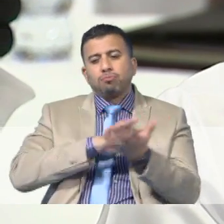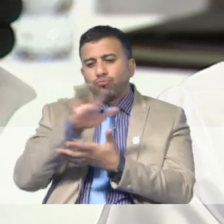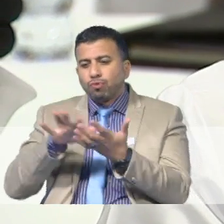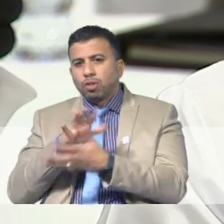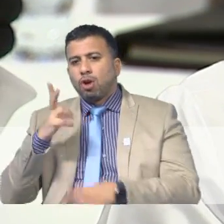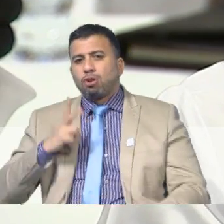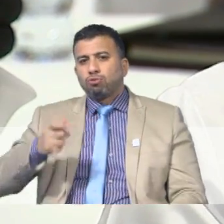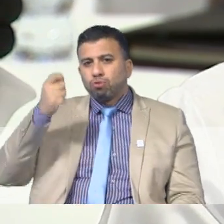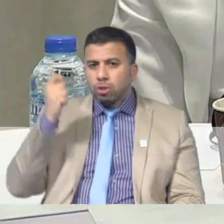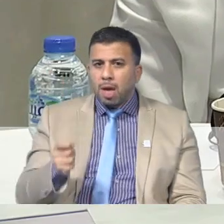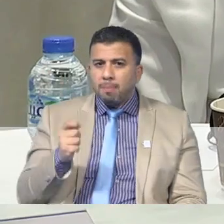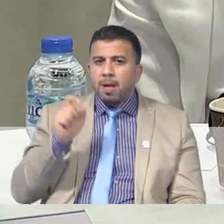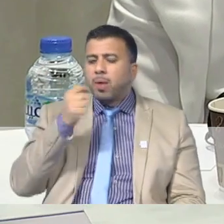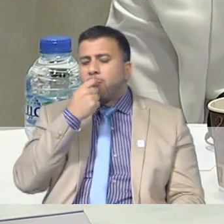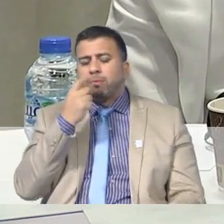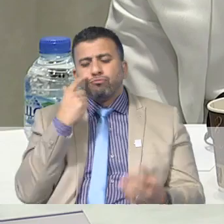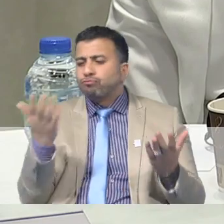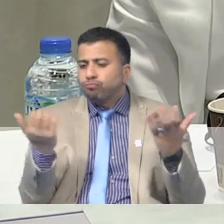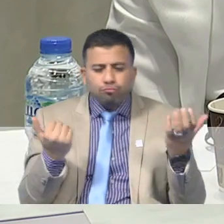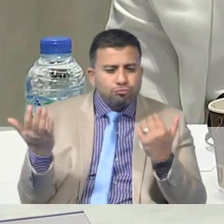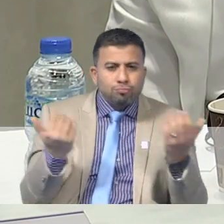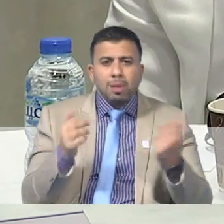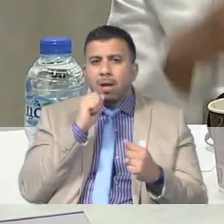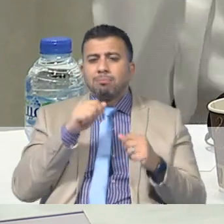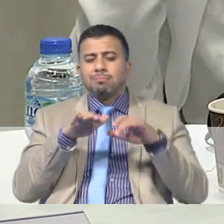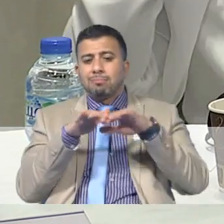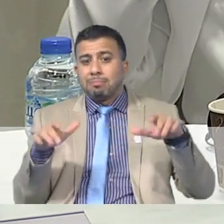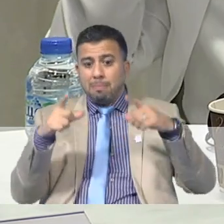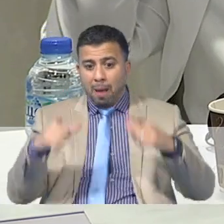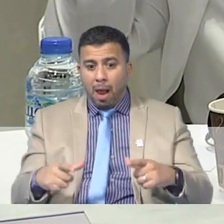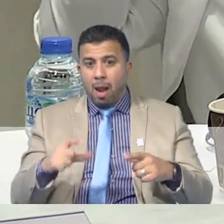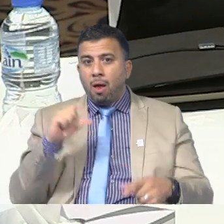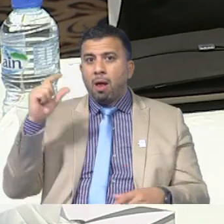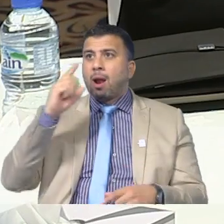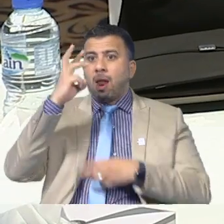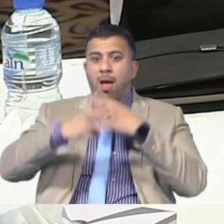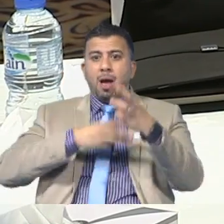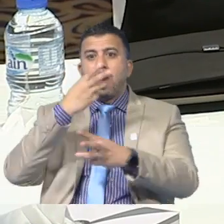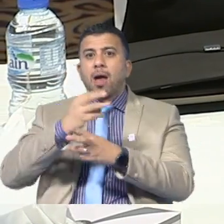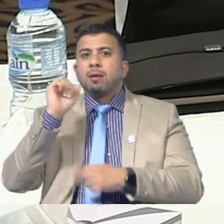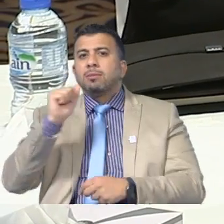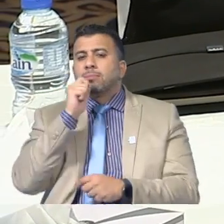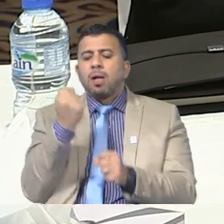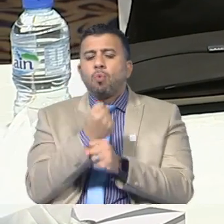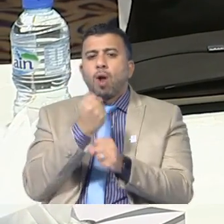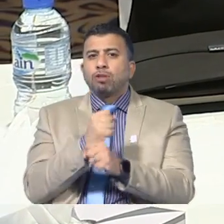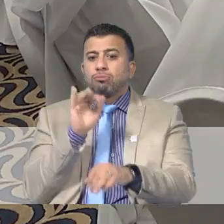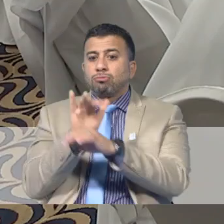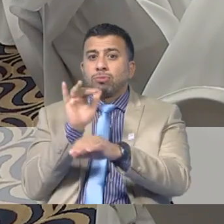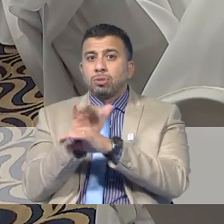ورجال الأعمال على كافة الأصعدة المحلية والعالمية، من خلال عقد مجموعة من الورش